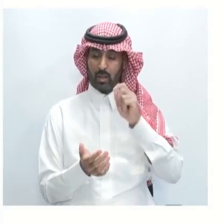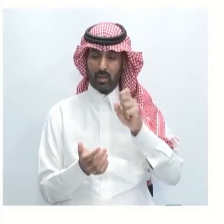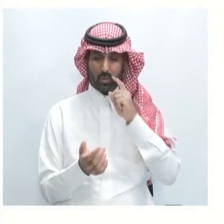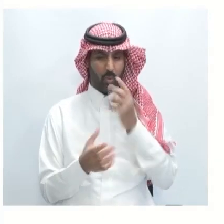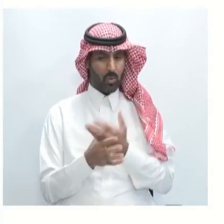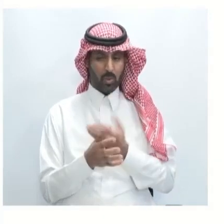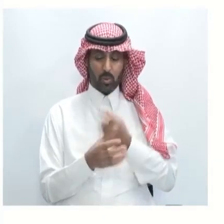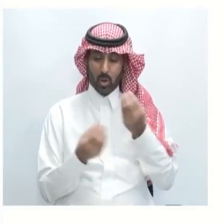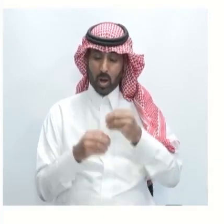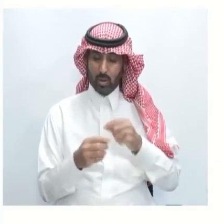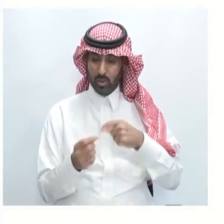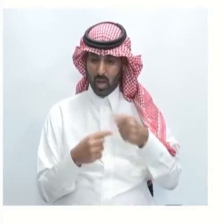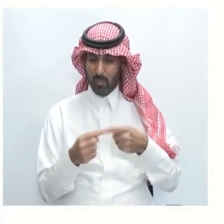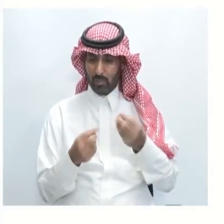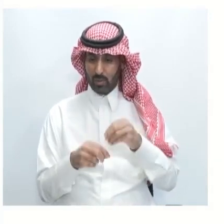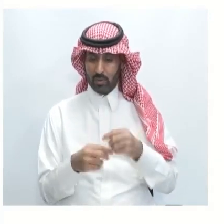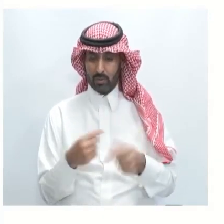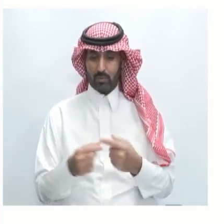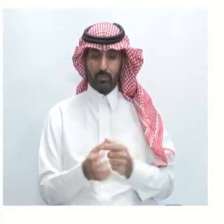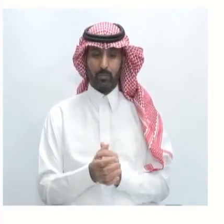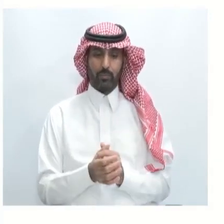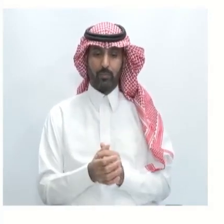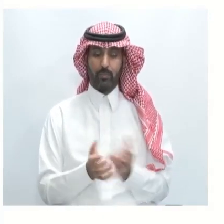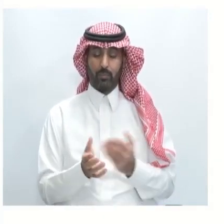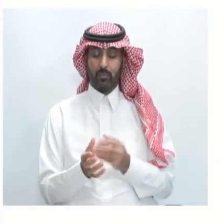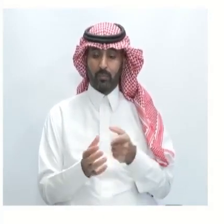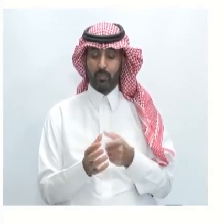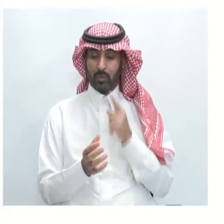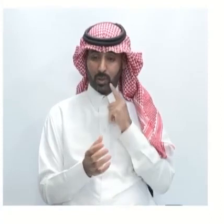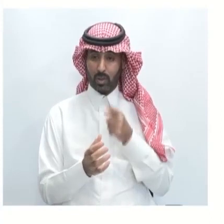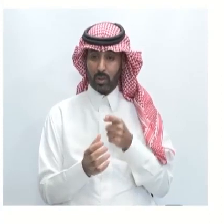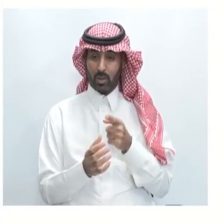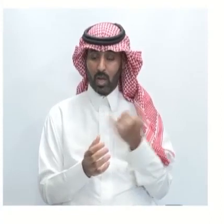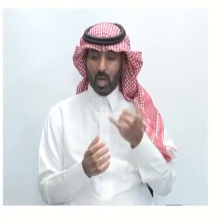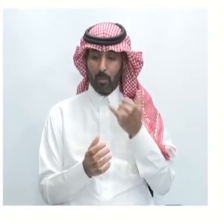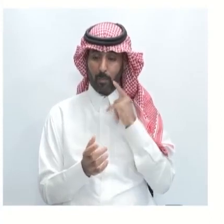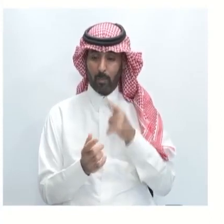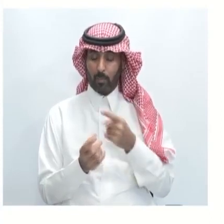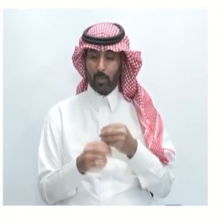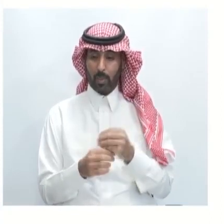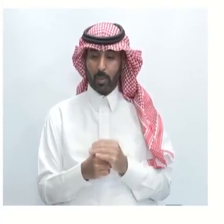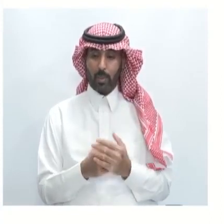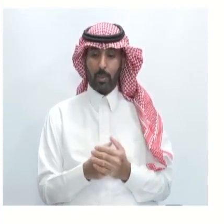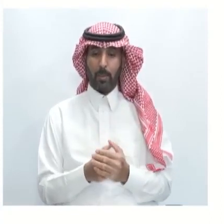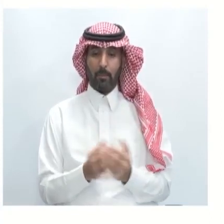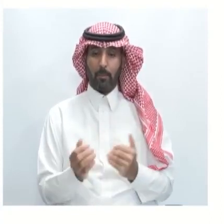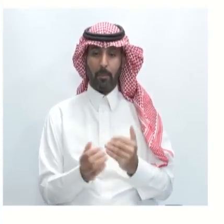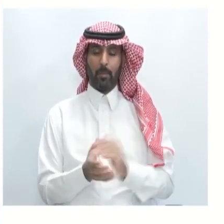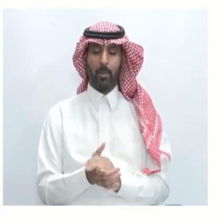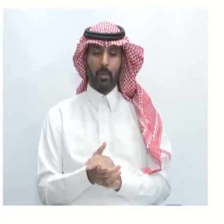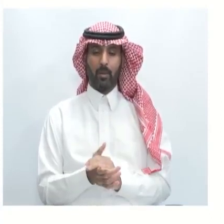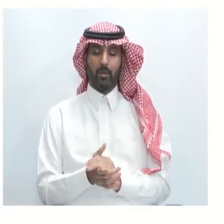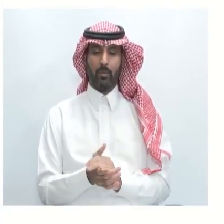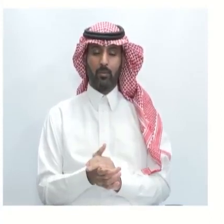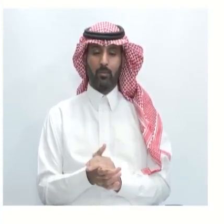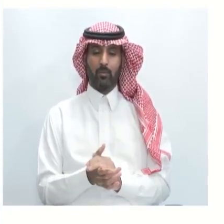استعمالا سنتحدث الان ونفصل بالشكل الاول لانه باختصار هو الاهم والاكثر استعمالا اذا اذا